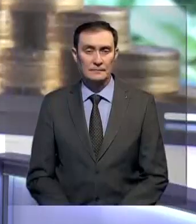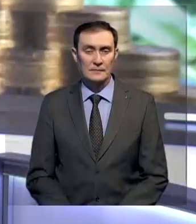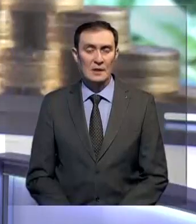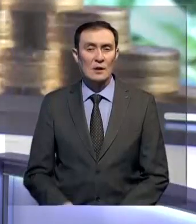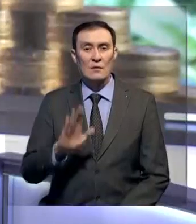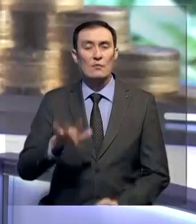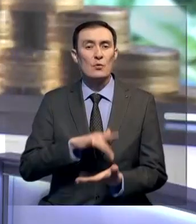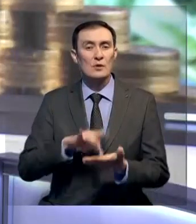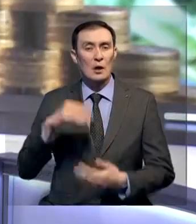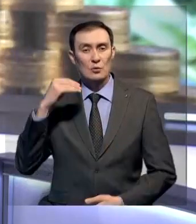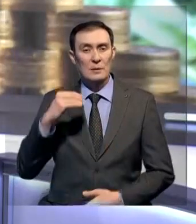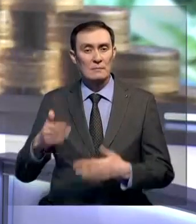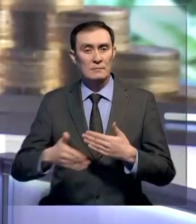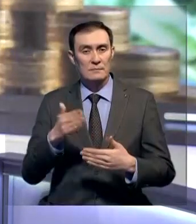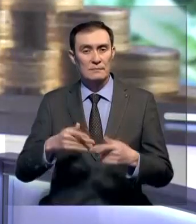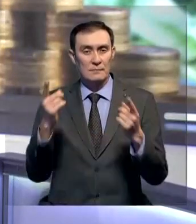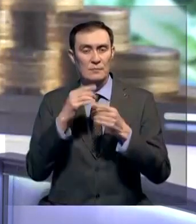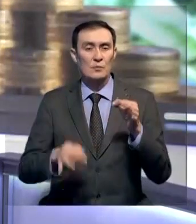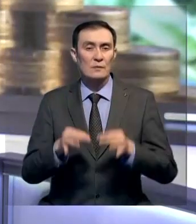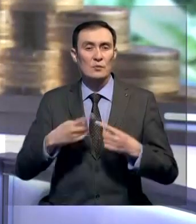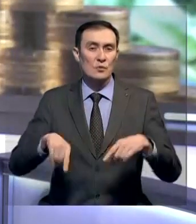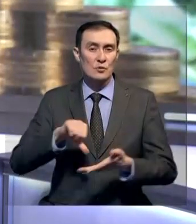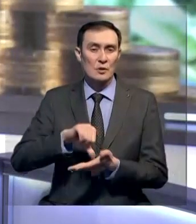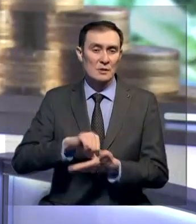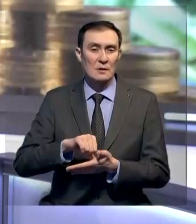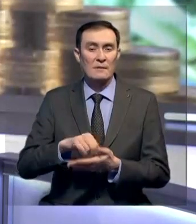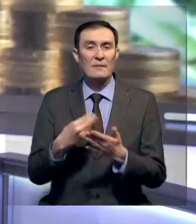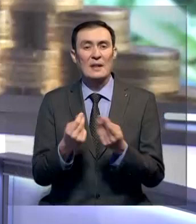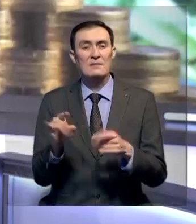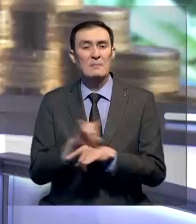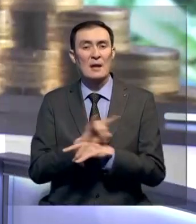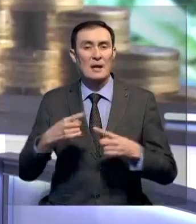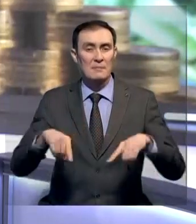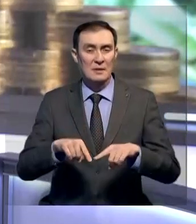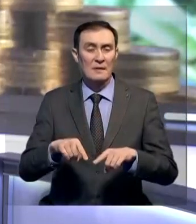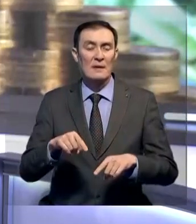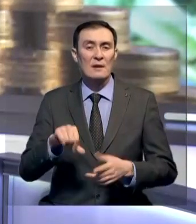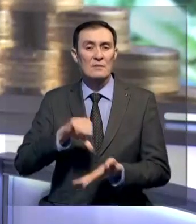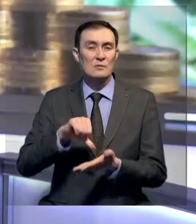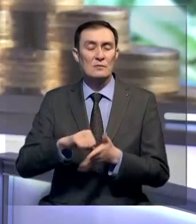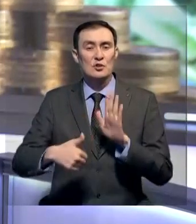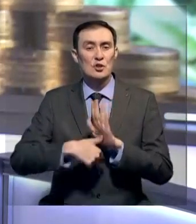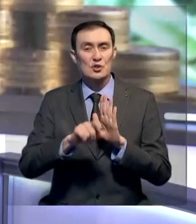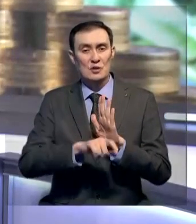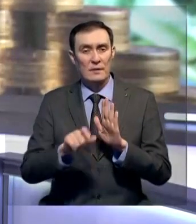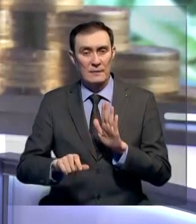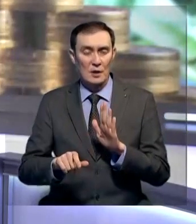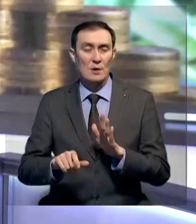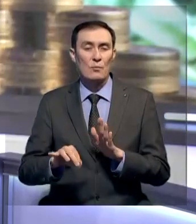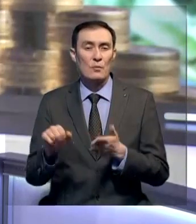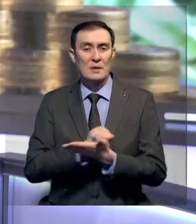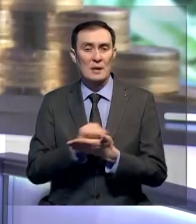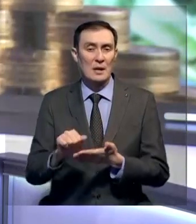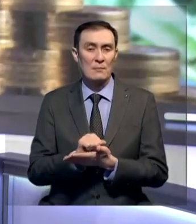в Актобе вынесли приговор организатору и участникам очередной финансовой пирамиды всего в деле фигурируют шесть человек